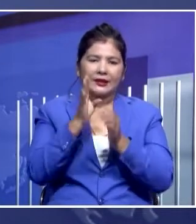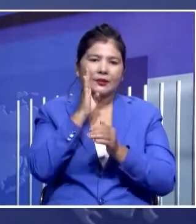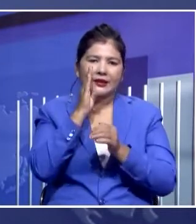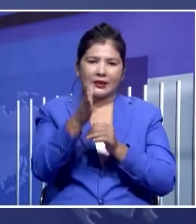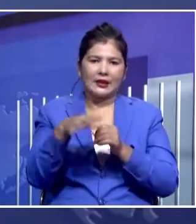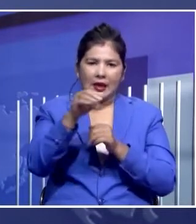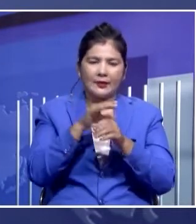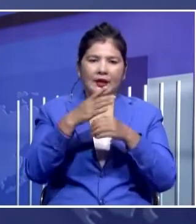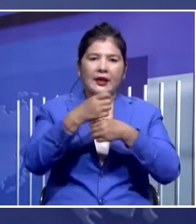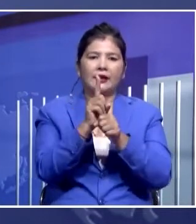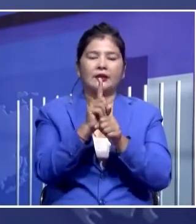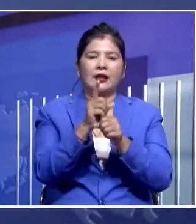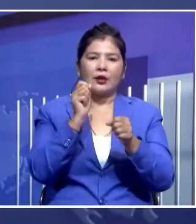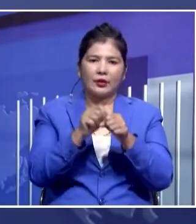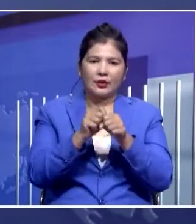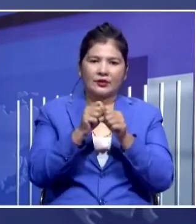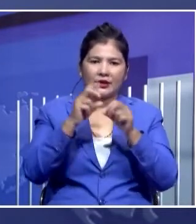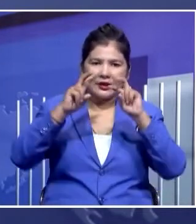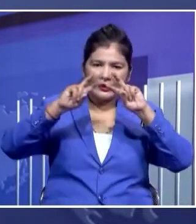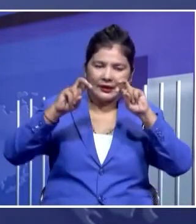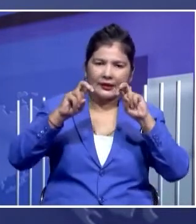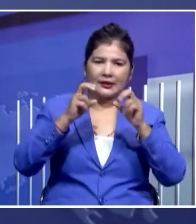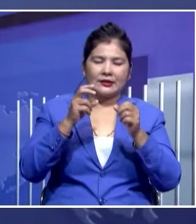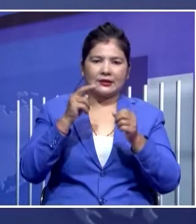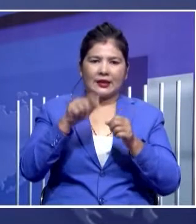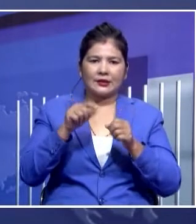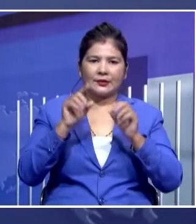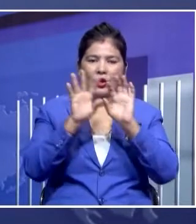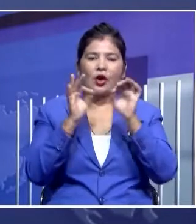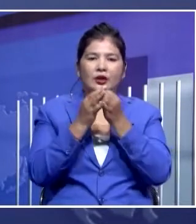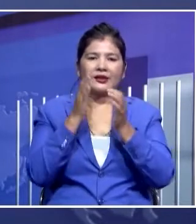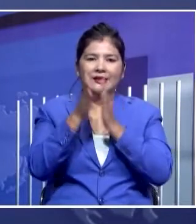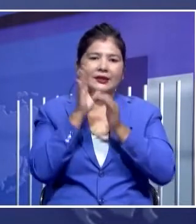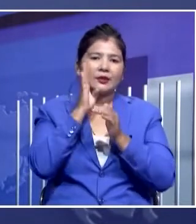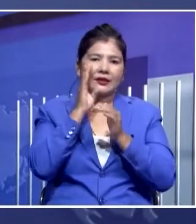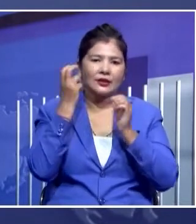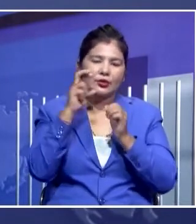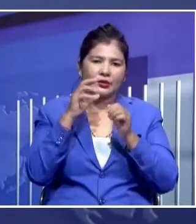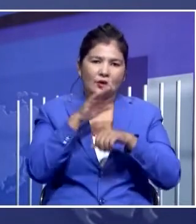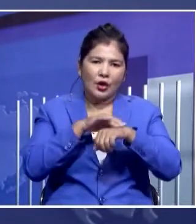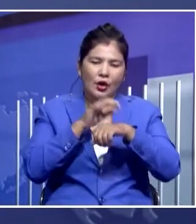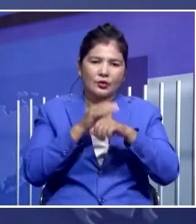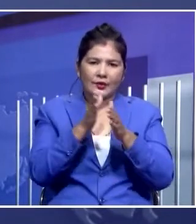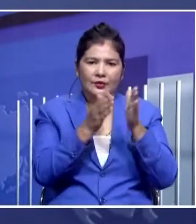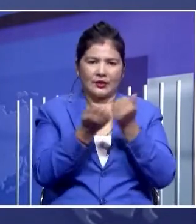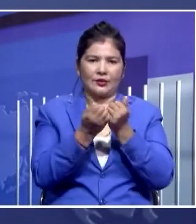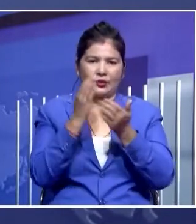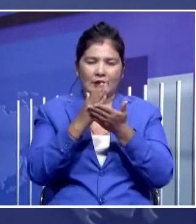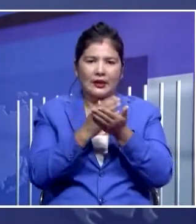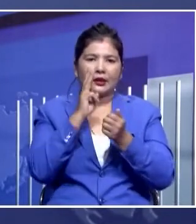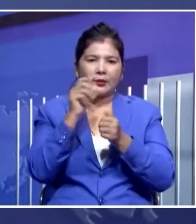भाषाले हामीलाई एकताबद्ध गर्छ भन्ने नाराका साथ आज परेको अन्तर्राष्ट्रिय साङ्केतिक भाषा दिवसका अवसरमा आयोजना गरिएको